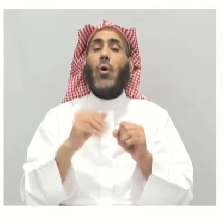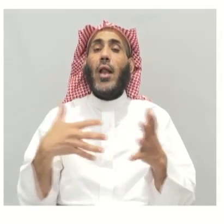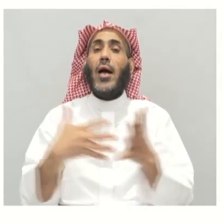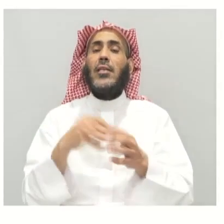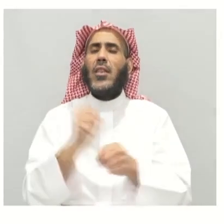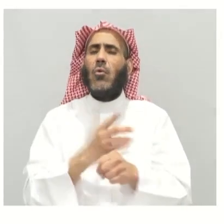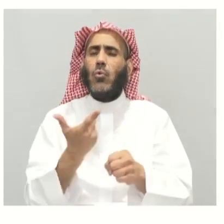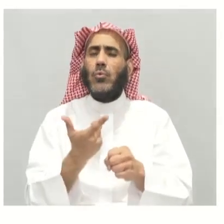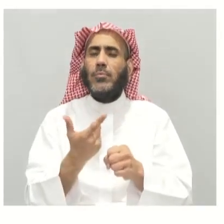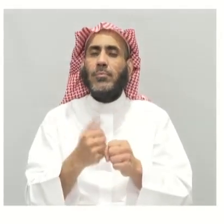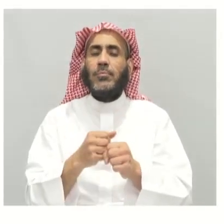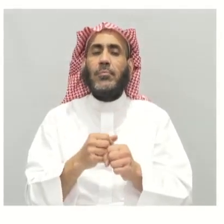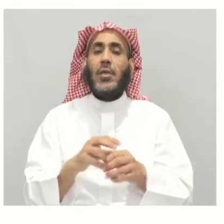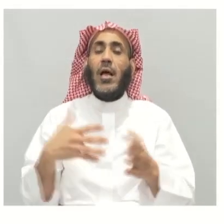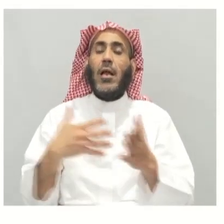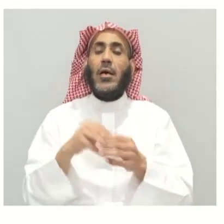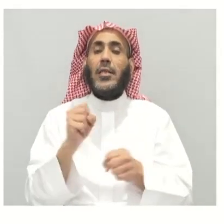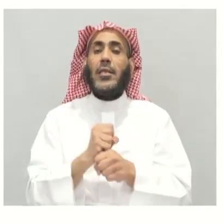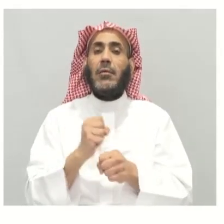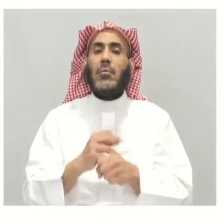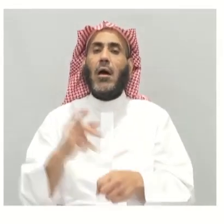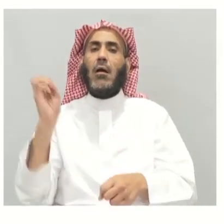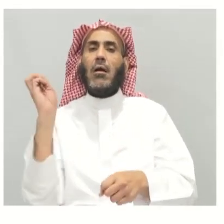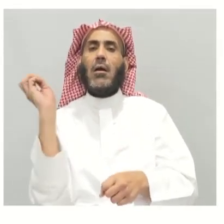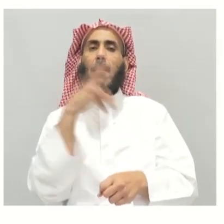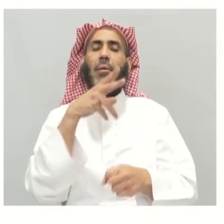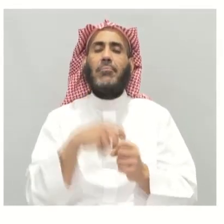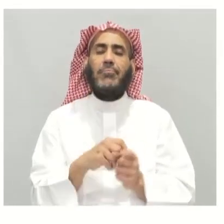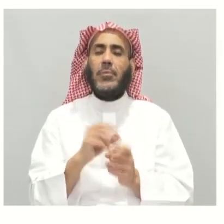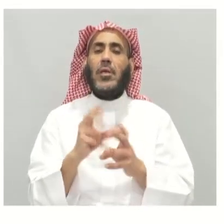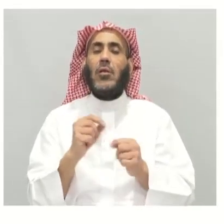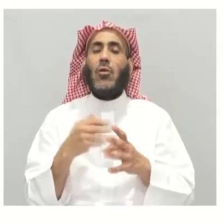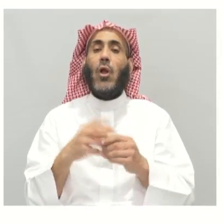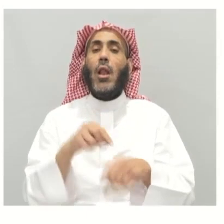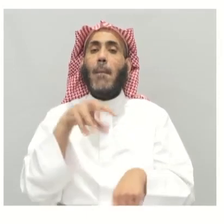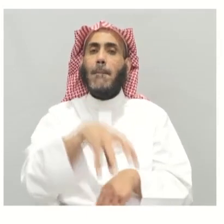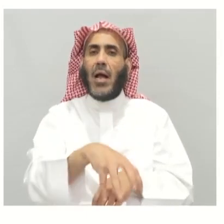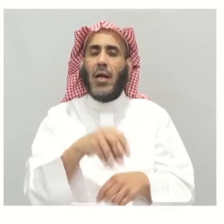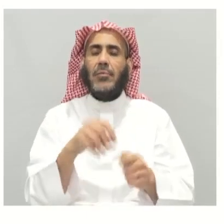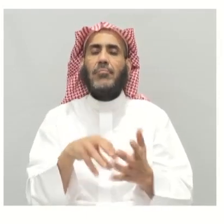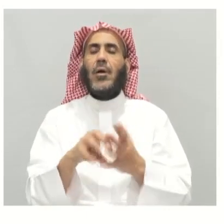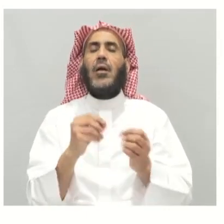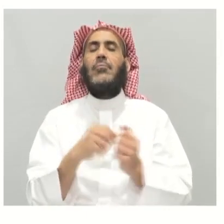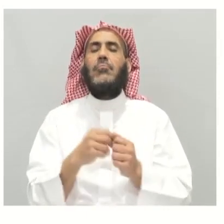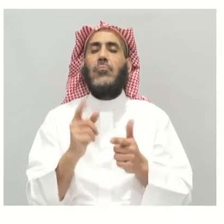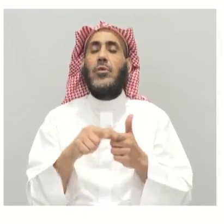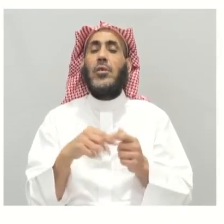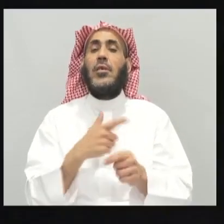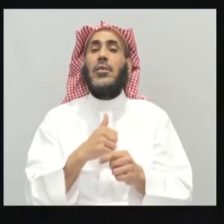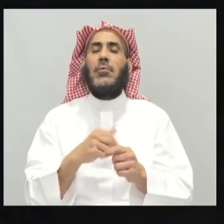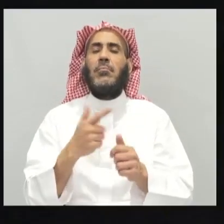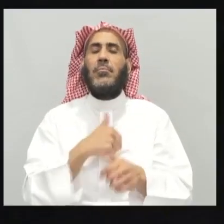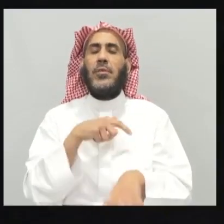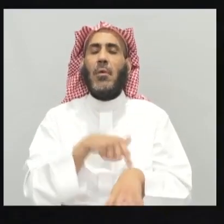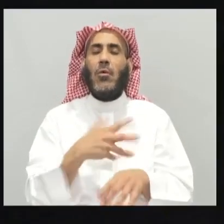ماذا؟ أحسنتم، تدل على حدث الرمي، كذلك تدل على المكان. إذن اسمي